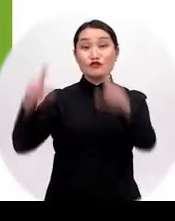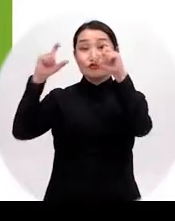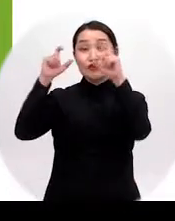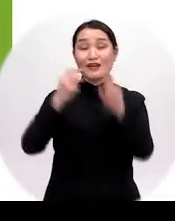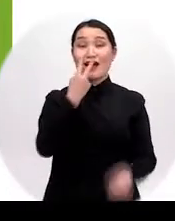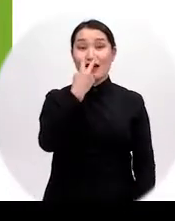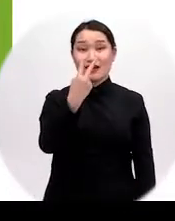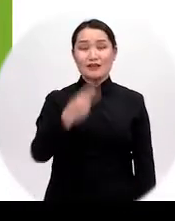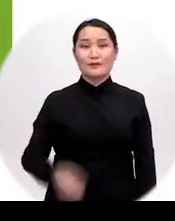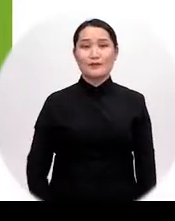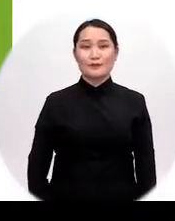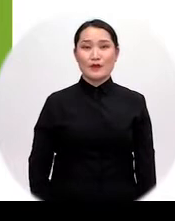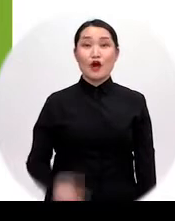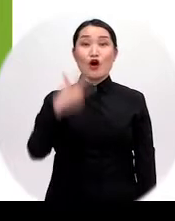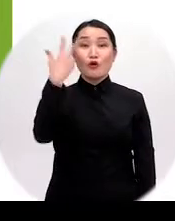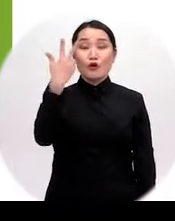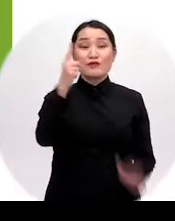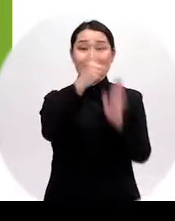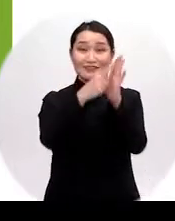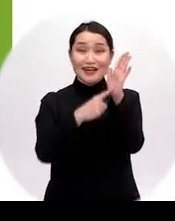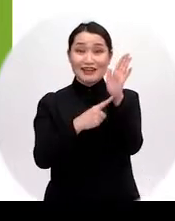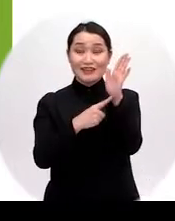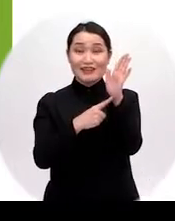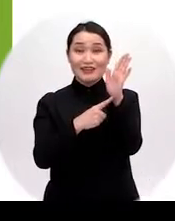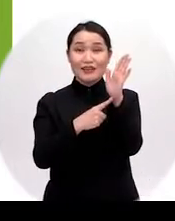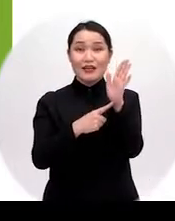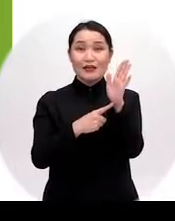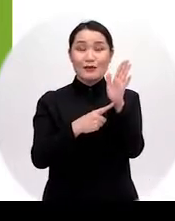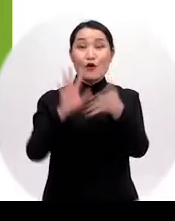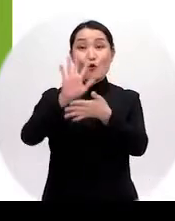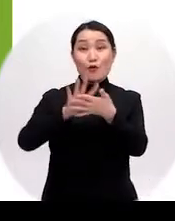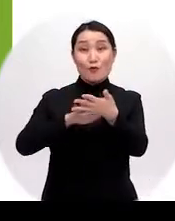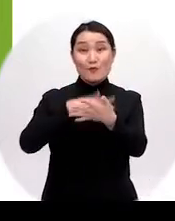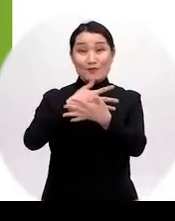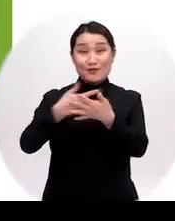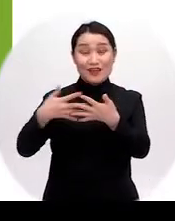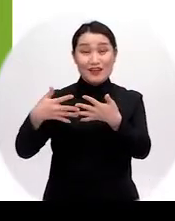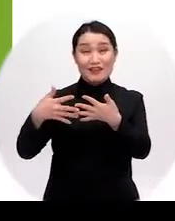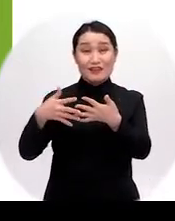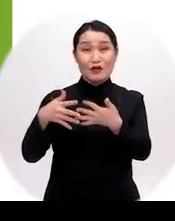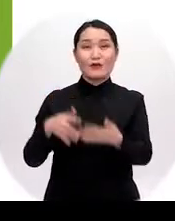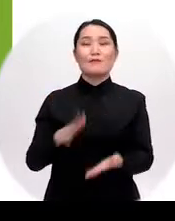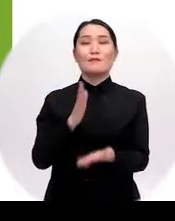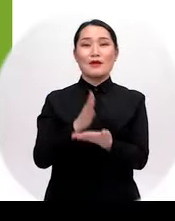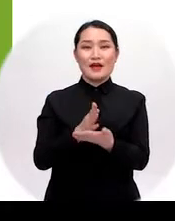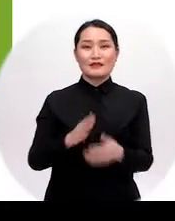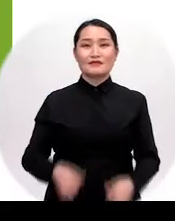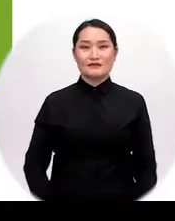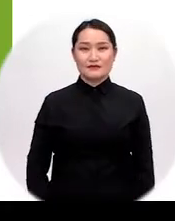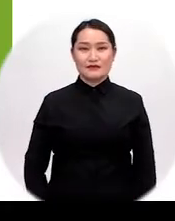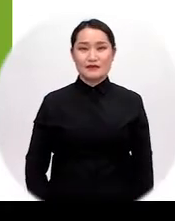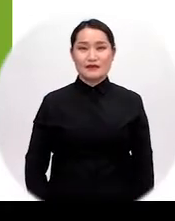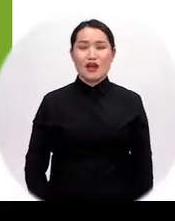одоо 3 сарын цаг тооны бичиг байна. 7 хоног хэдэн